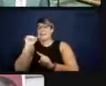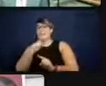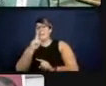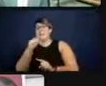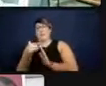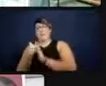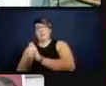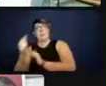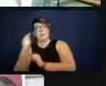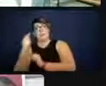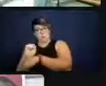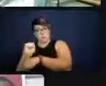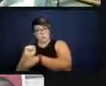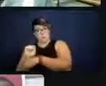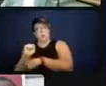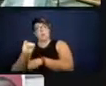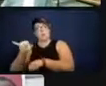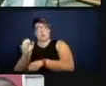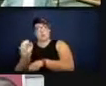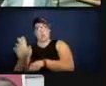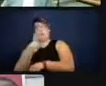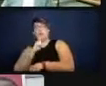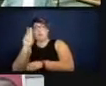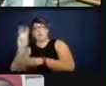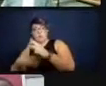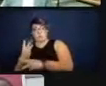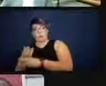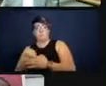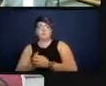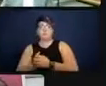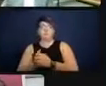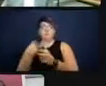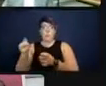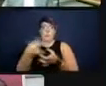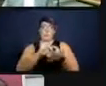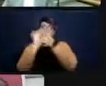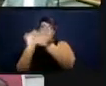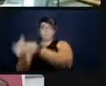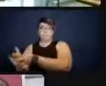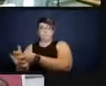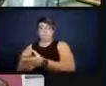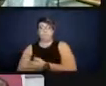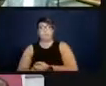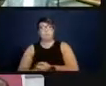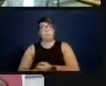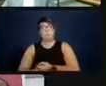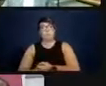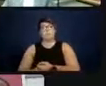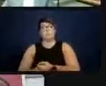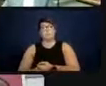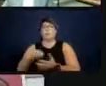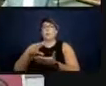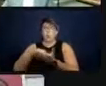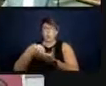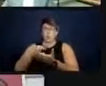jamii ili kuhakikisha kuwa tunawapa wanafunzi wetu nafasi inayofaa ili waweze